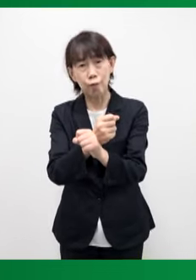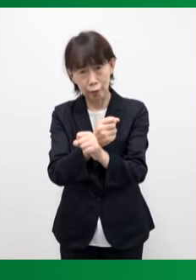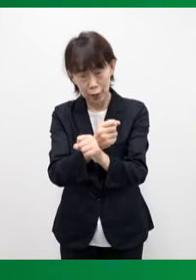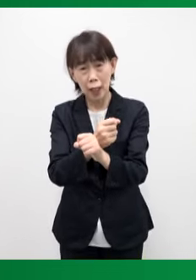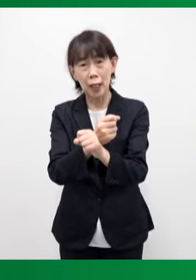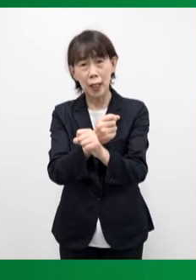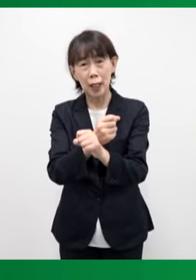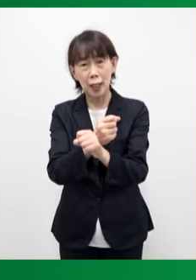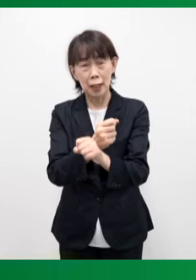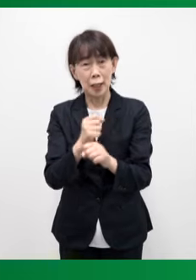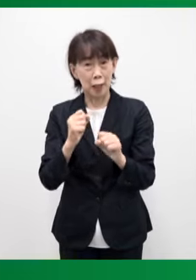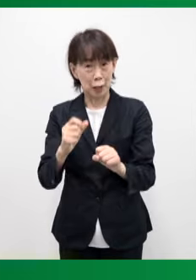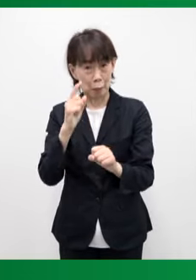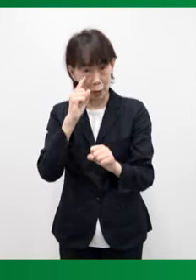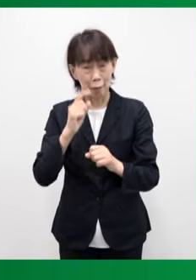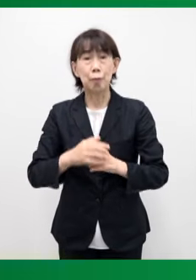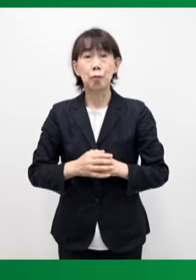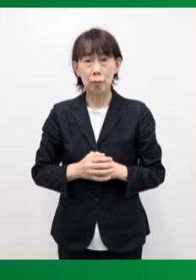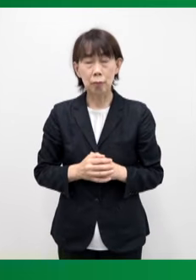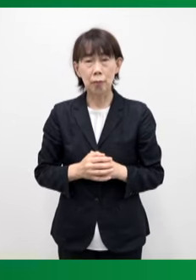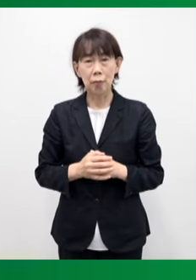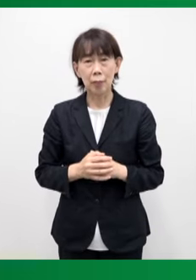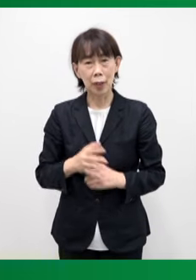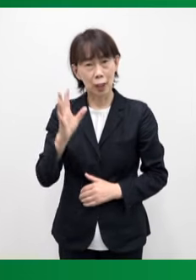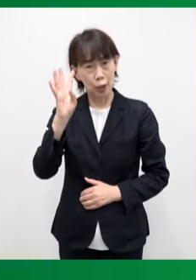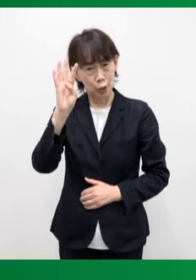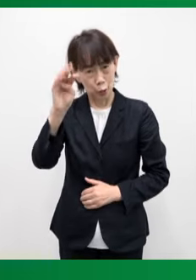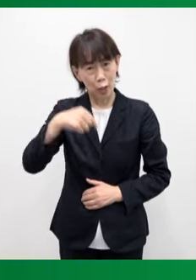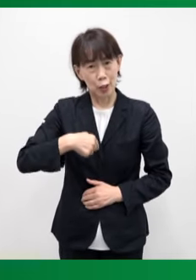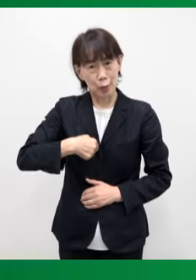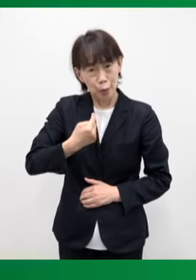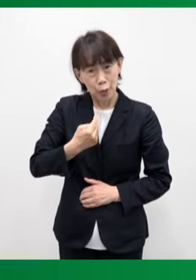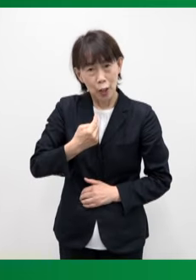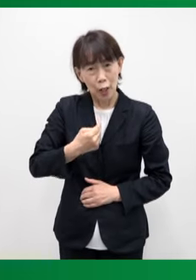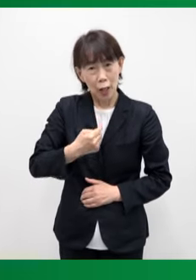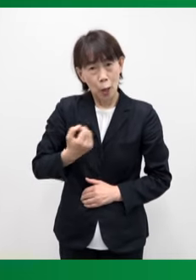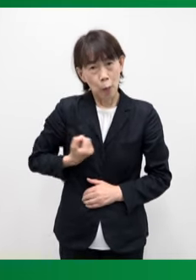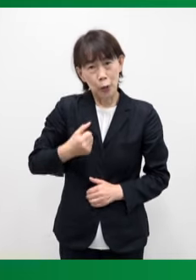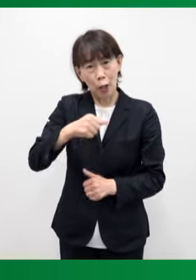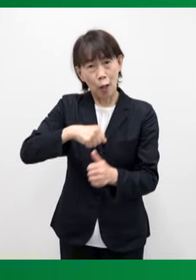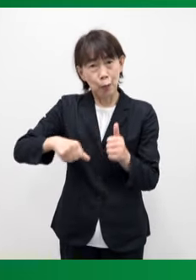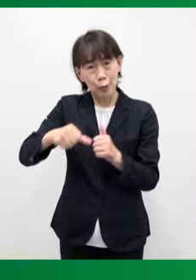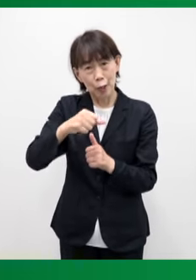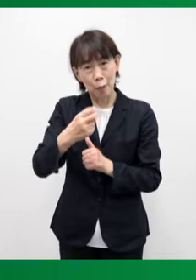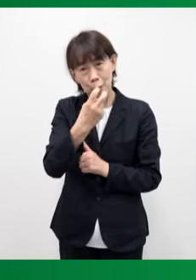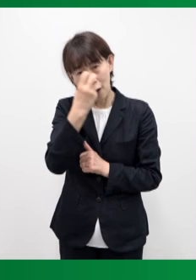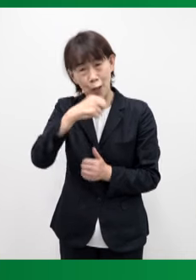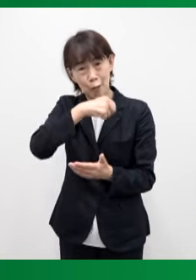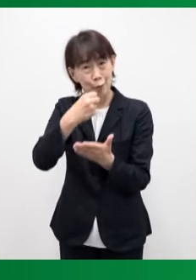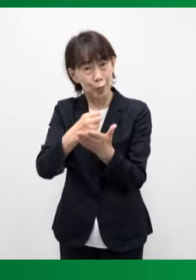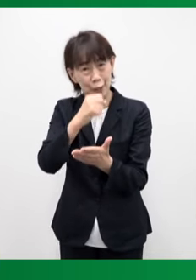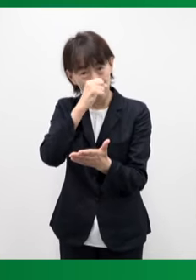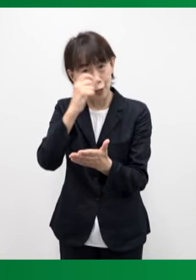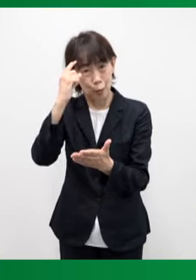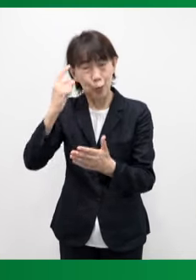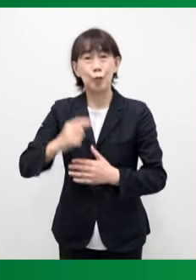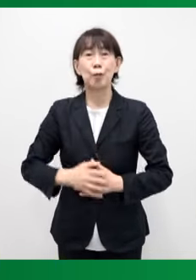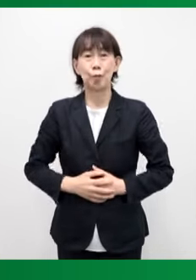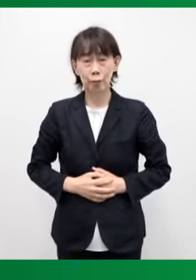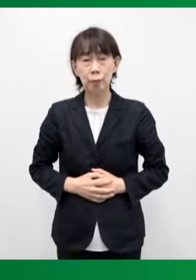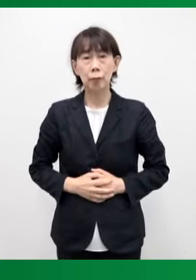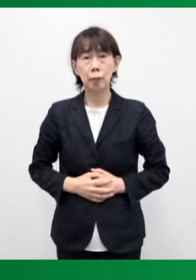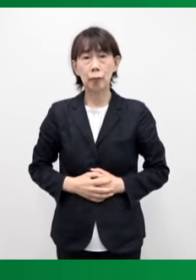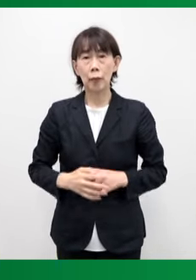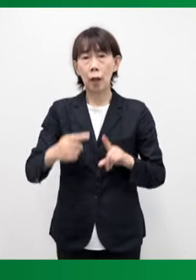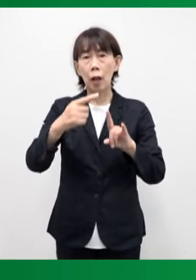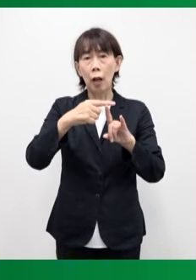を工夫しながらやっていきました。将来ですね、自分で面白いアプリとか開発できたらいいなと思います。